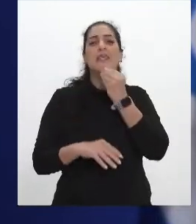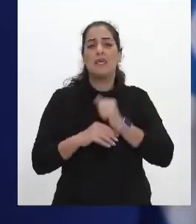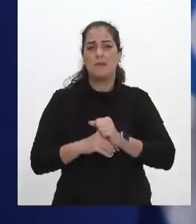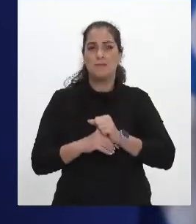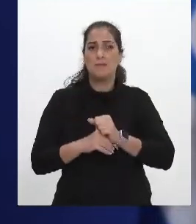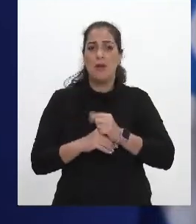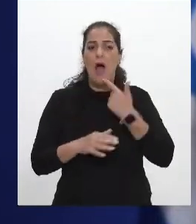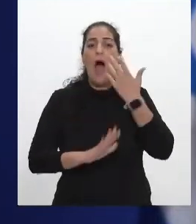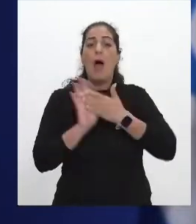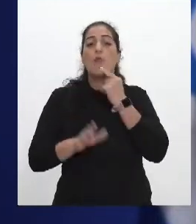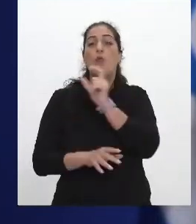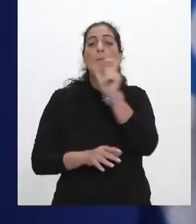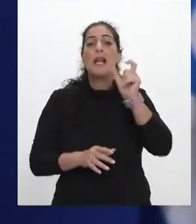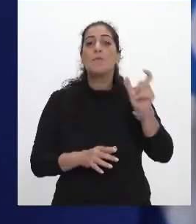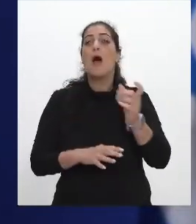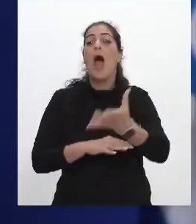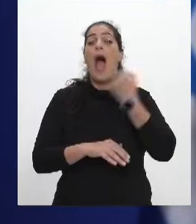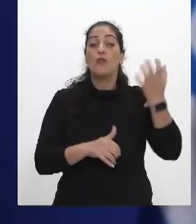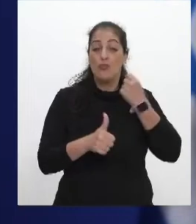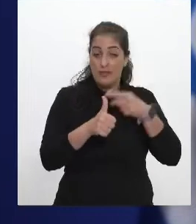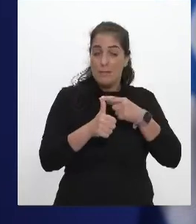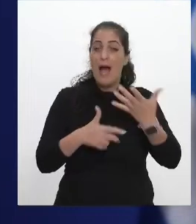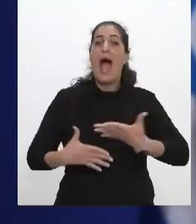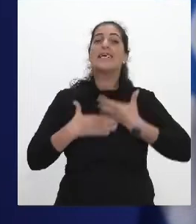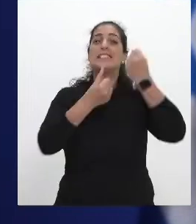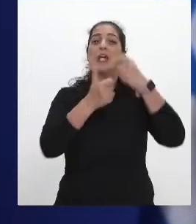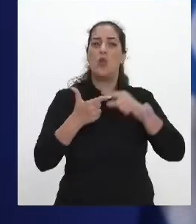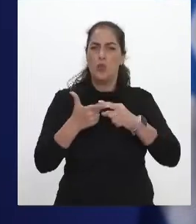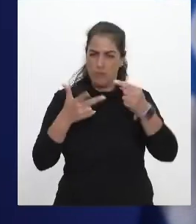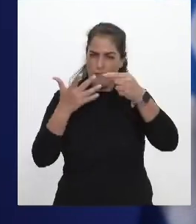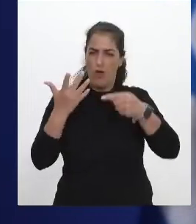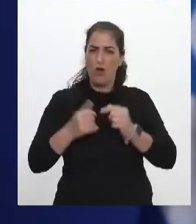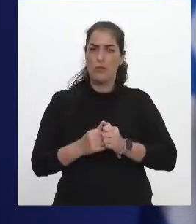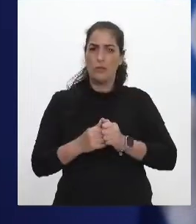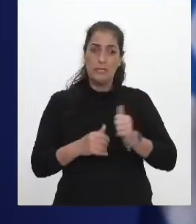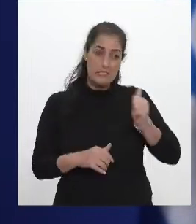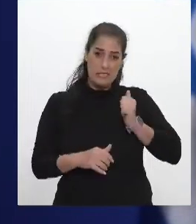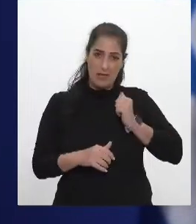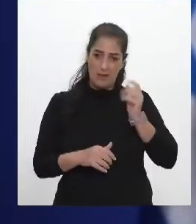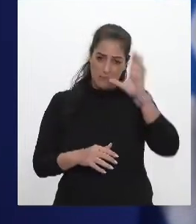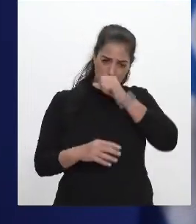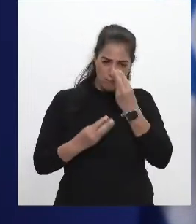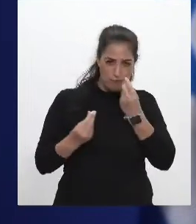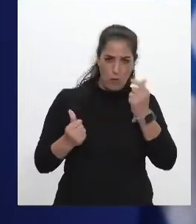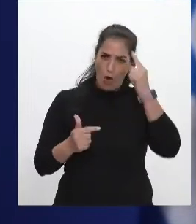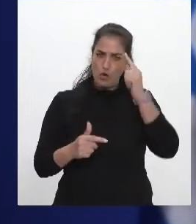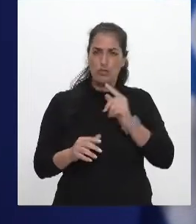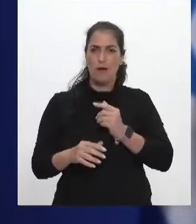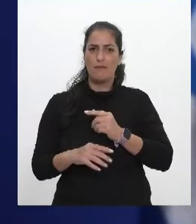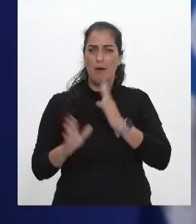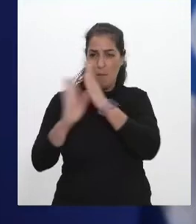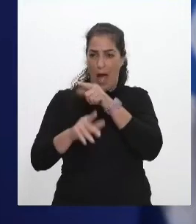נאמרו המילים הצילו וחטופות מילים נוספות הערכת הכוח היייתה שמדובר בניסיון התיה של